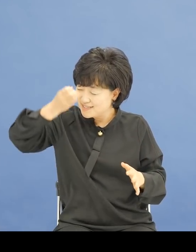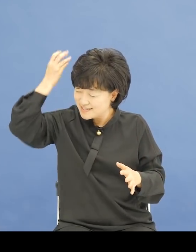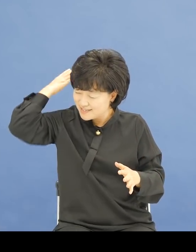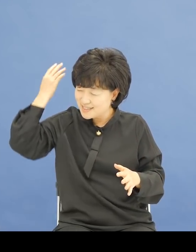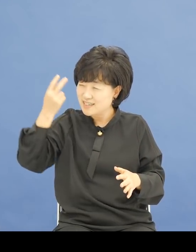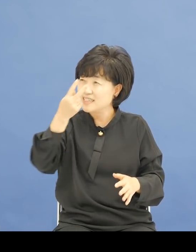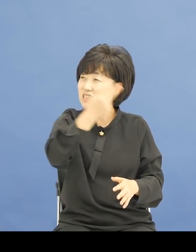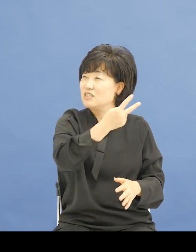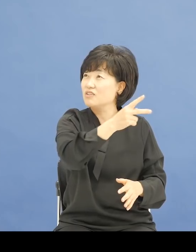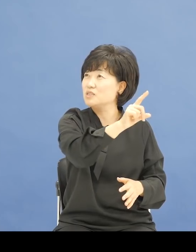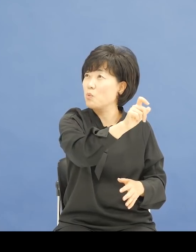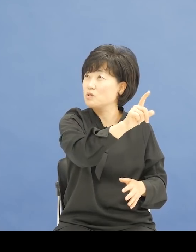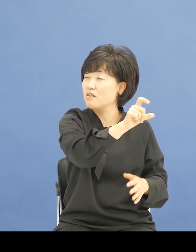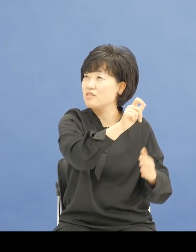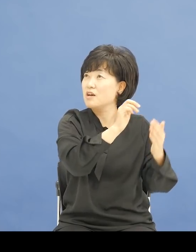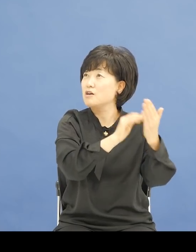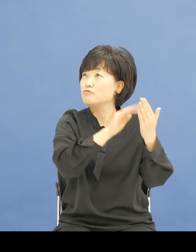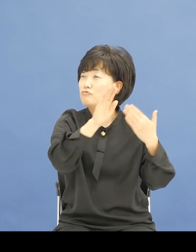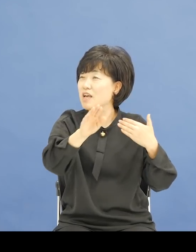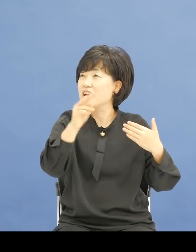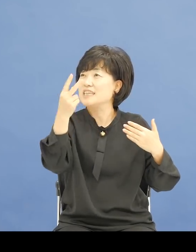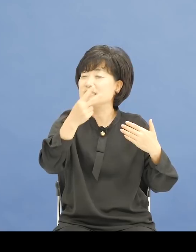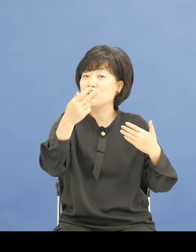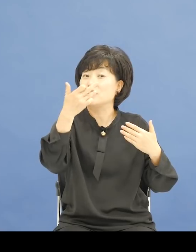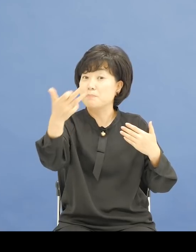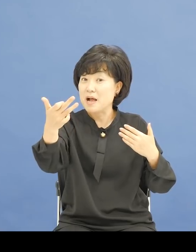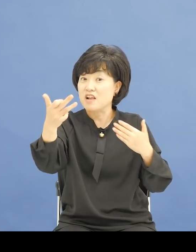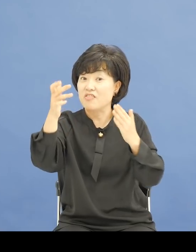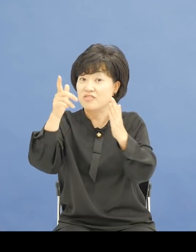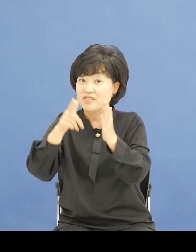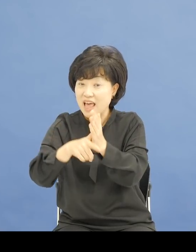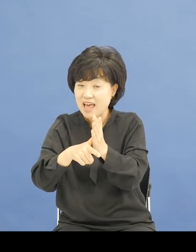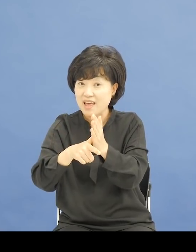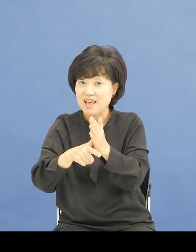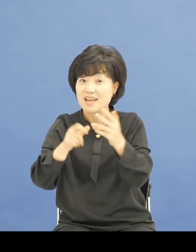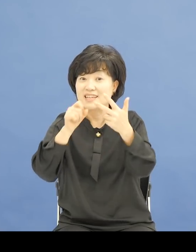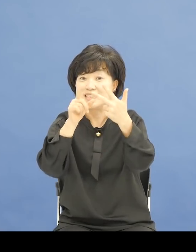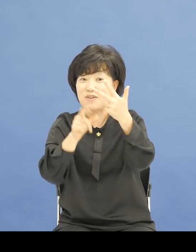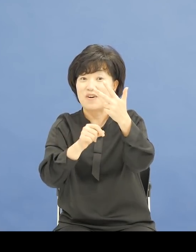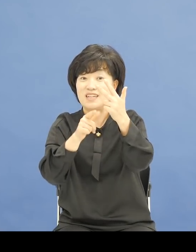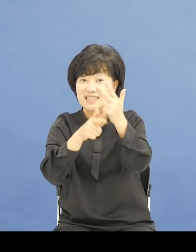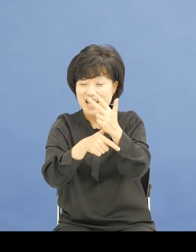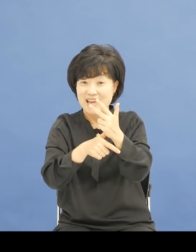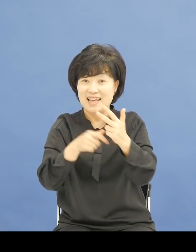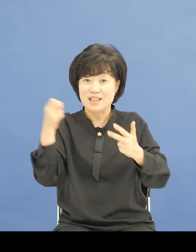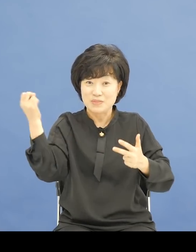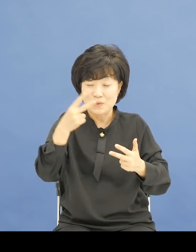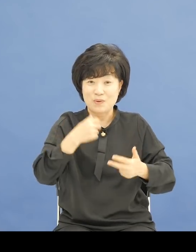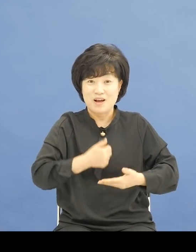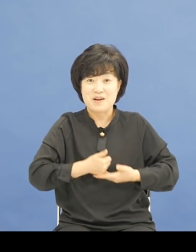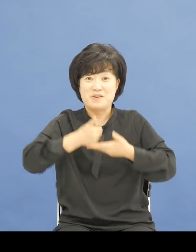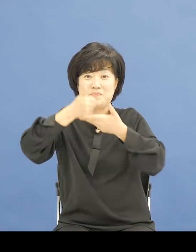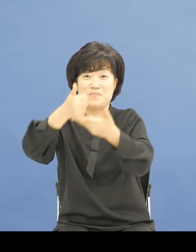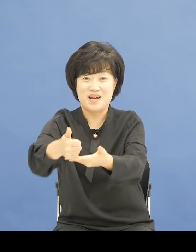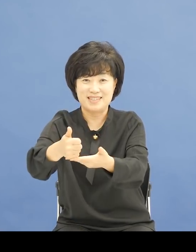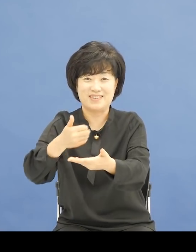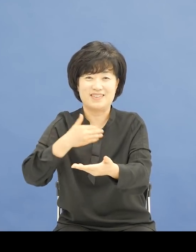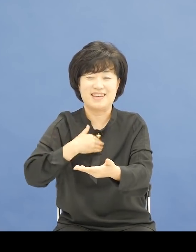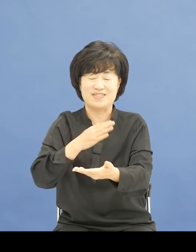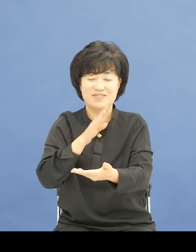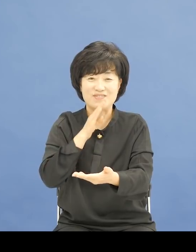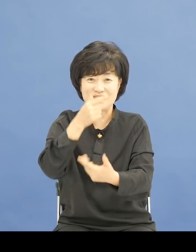그게 2015년도였거든요. 네. 근데 3년 후 2018년도 딱 정확하게 7월에 예. 제가 그